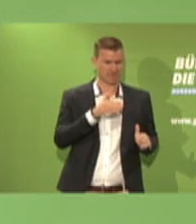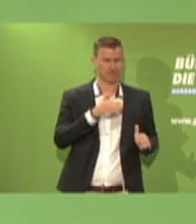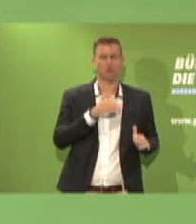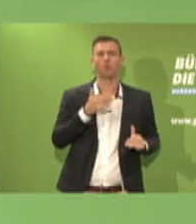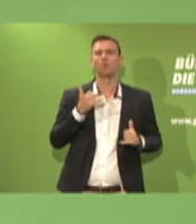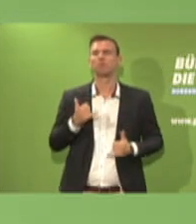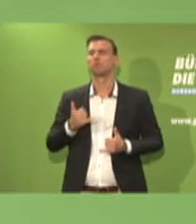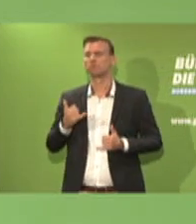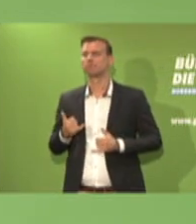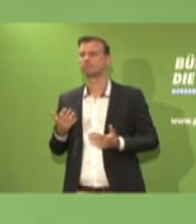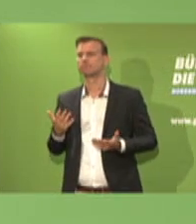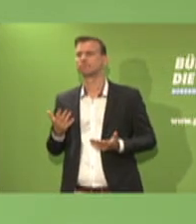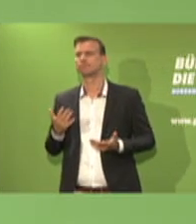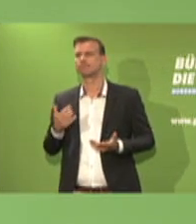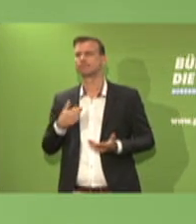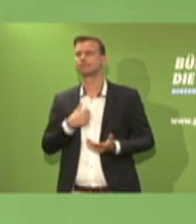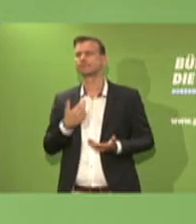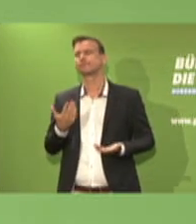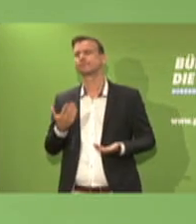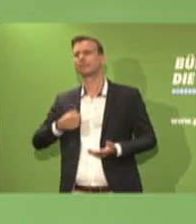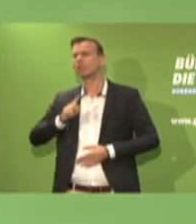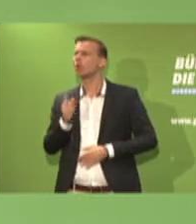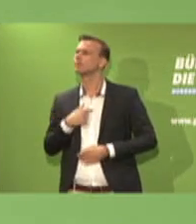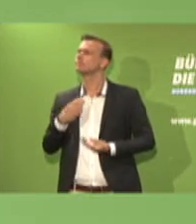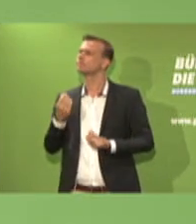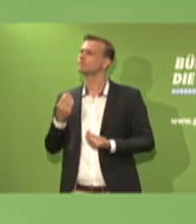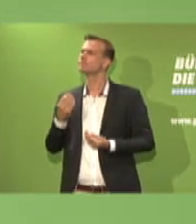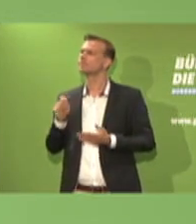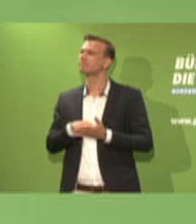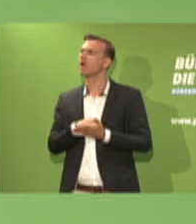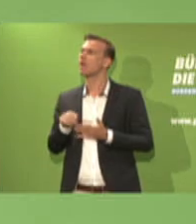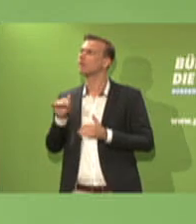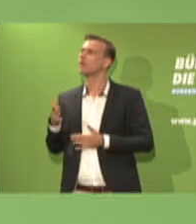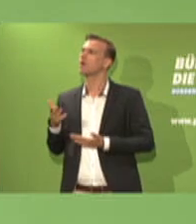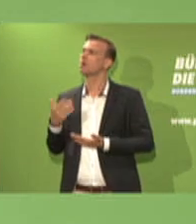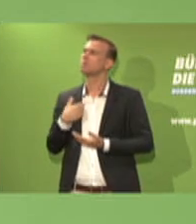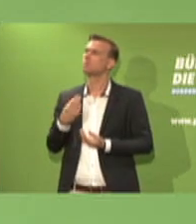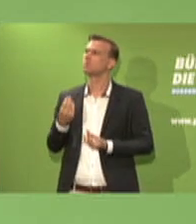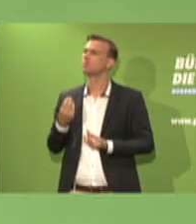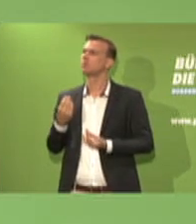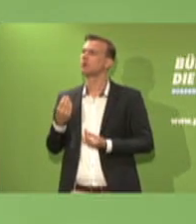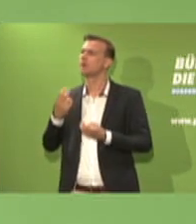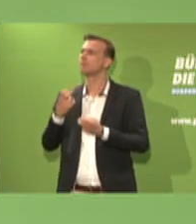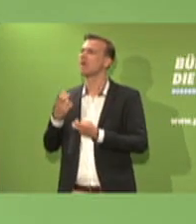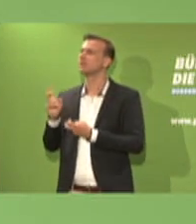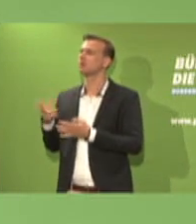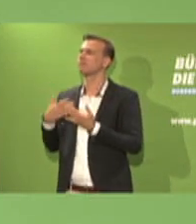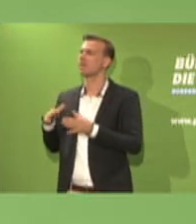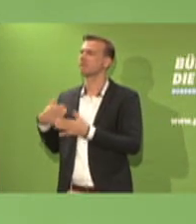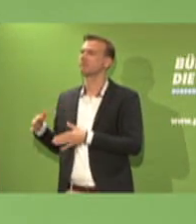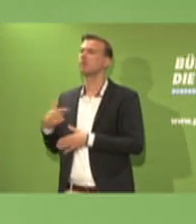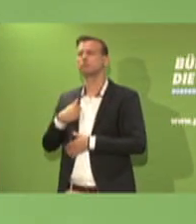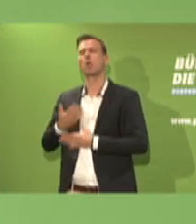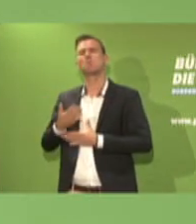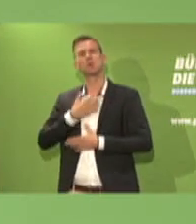und habe aber jetzt quasi doch gesehen, dass es zur Wahl steht und quasi noch Plätze auch zu vergeben sind. Deswegen möchte ich gerne